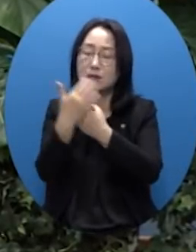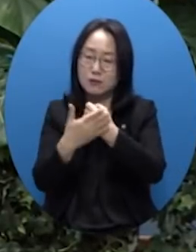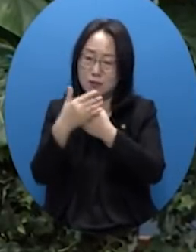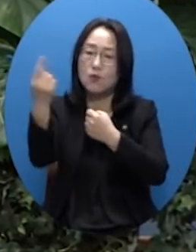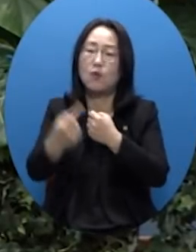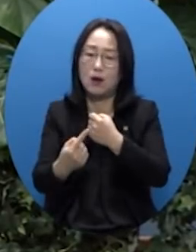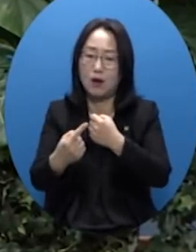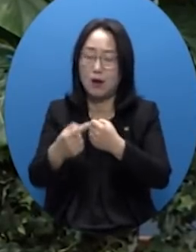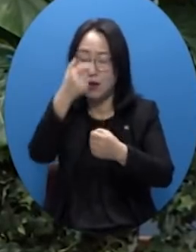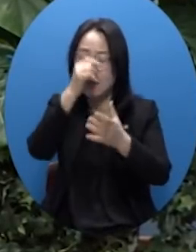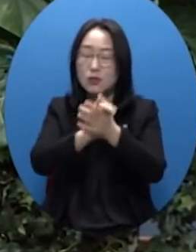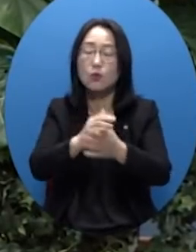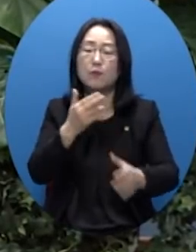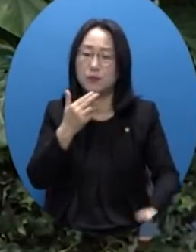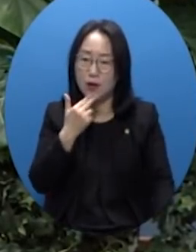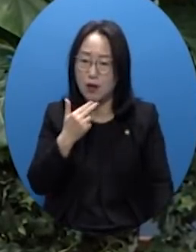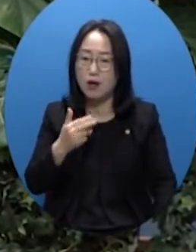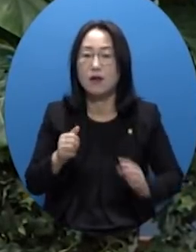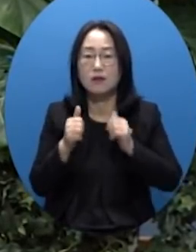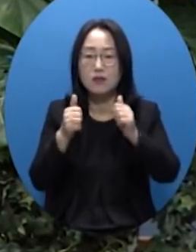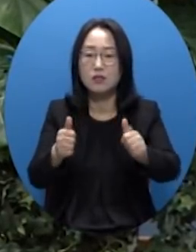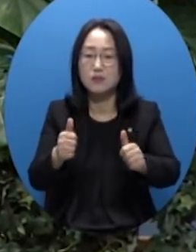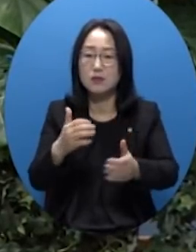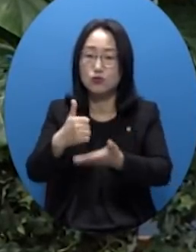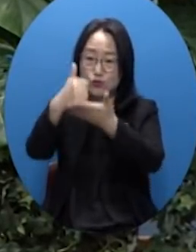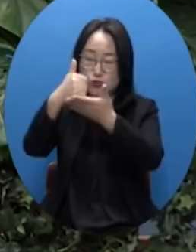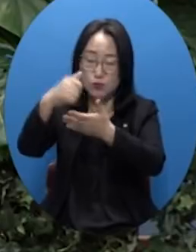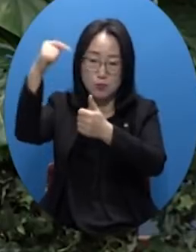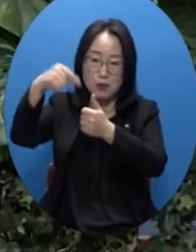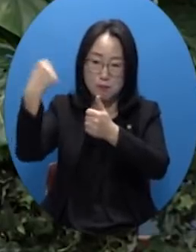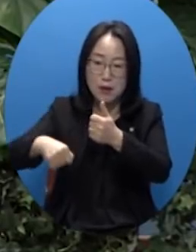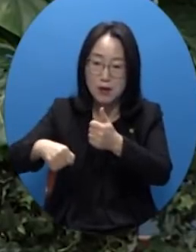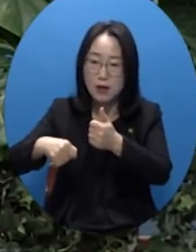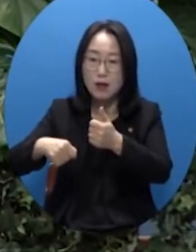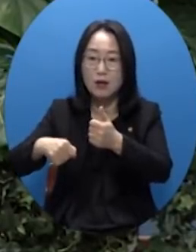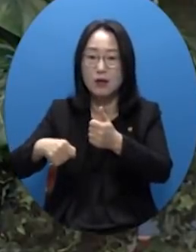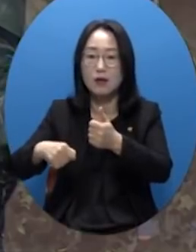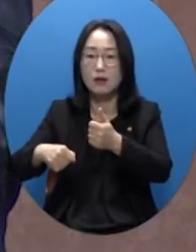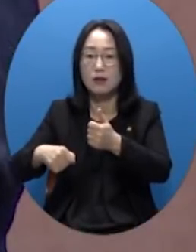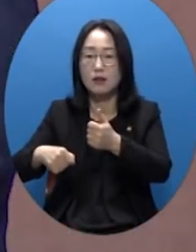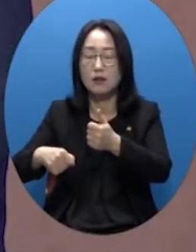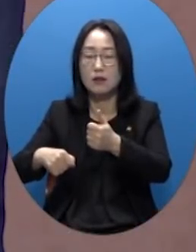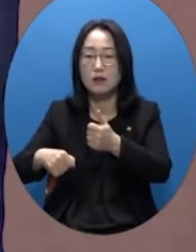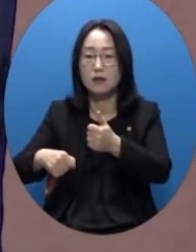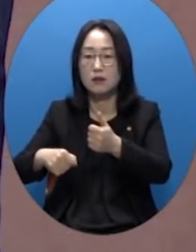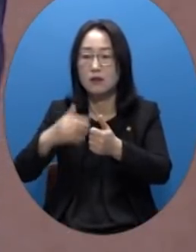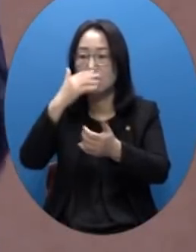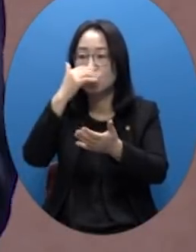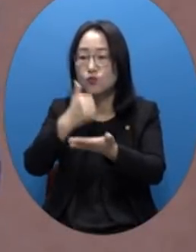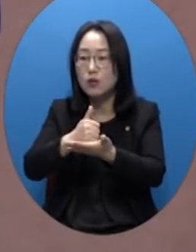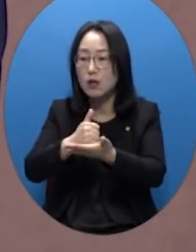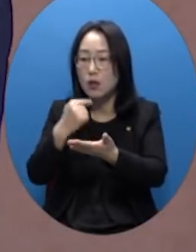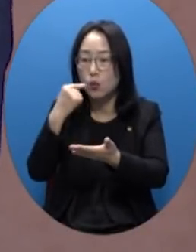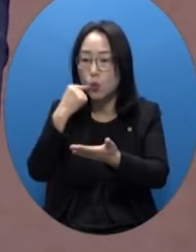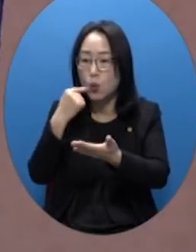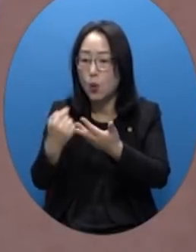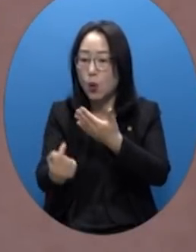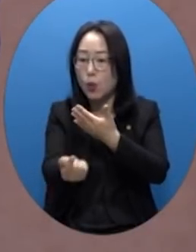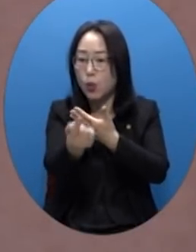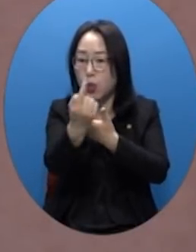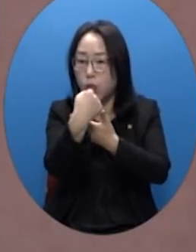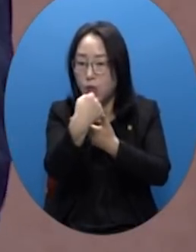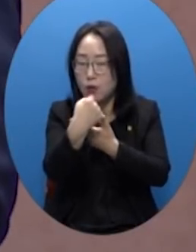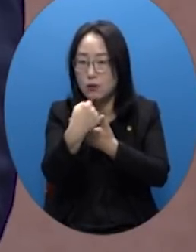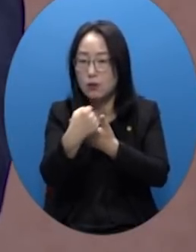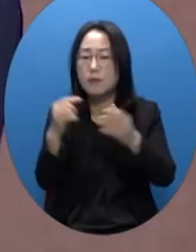기도하지 아니하고 우리 열심히 뒤에 되도록 사려 가려고 노력하지 않으니까 이 죄의 독이 우리를 점령해서